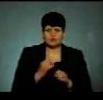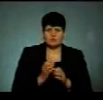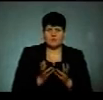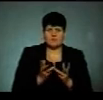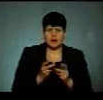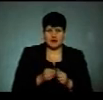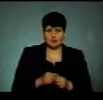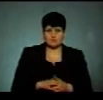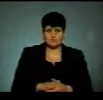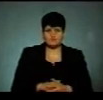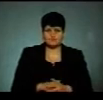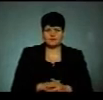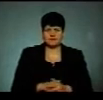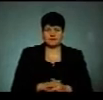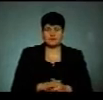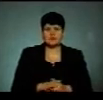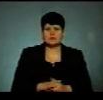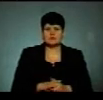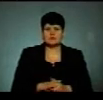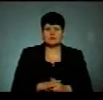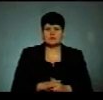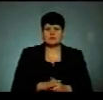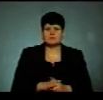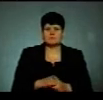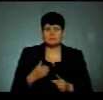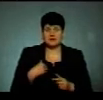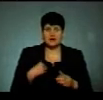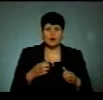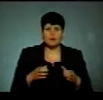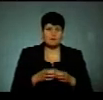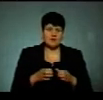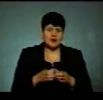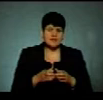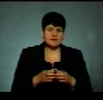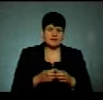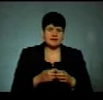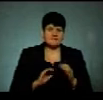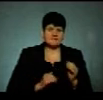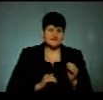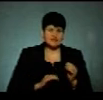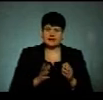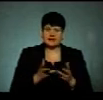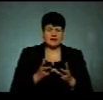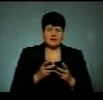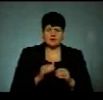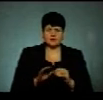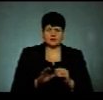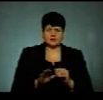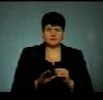перерахунок. Давайте я уточню. Ми компанія, яка не розраховує,